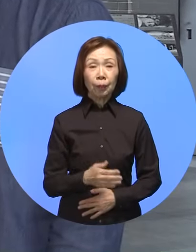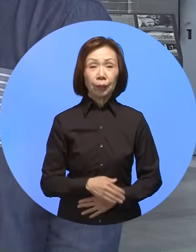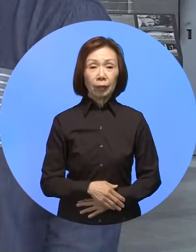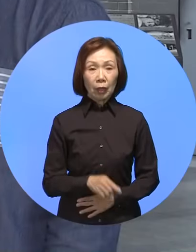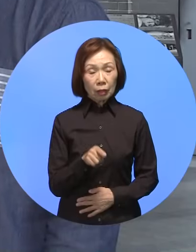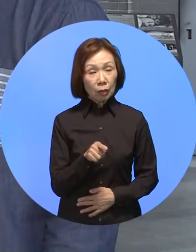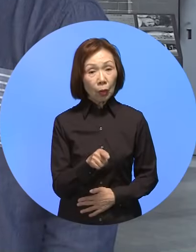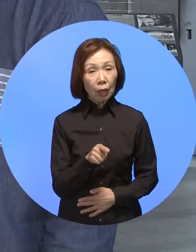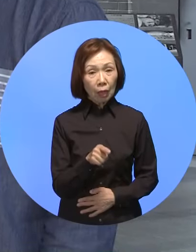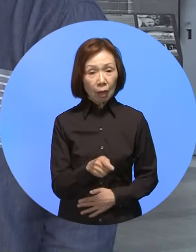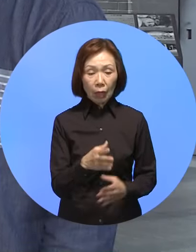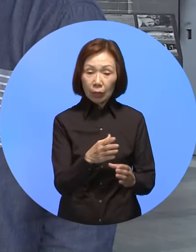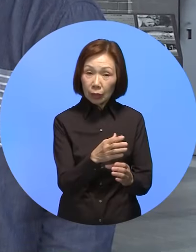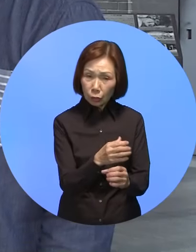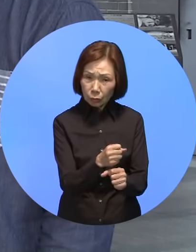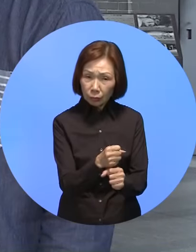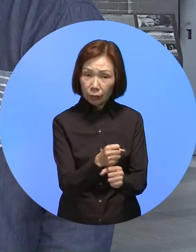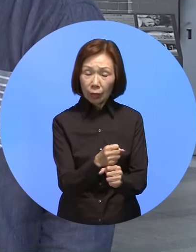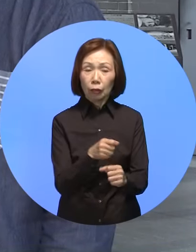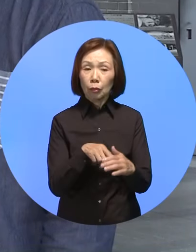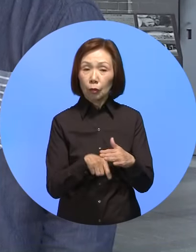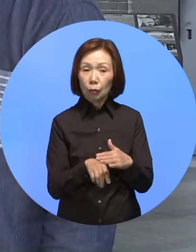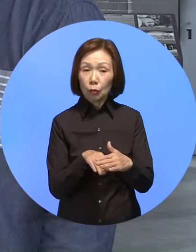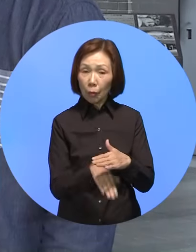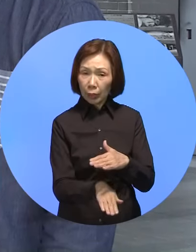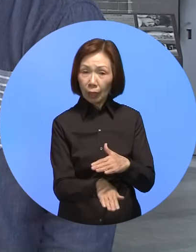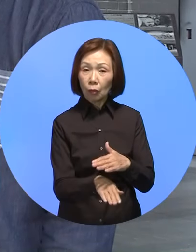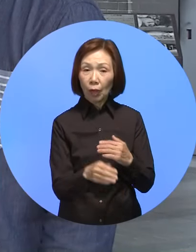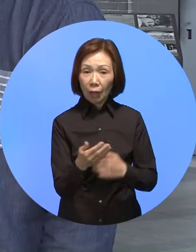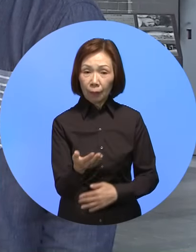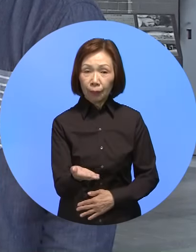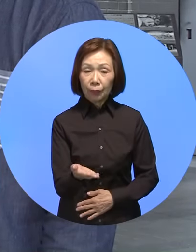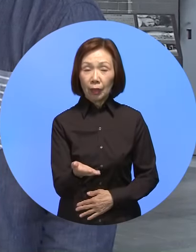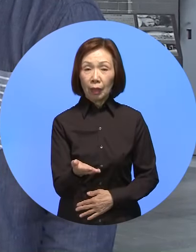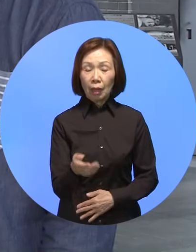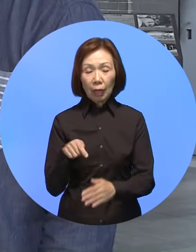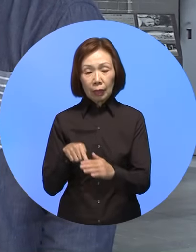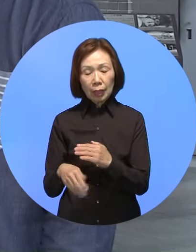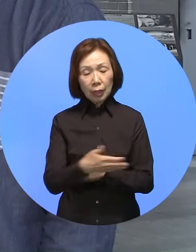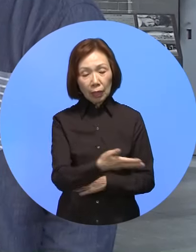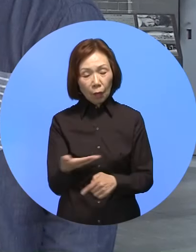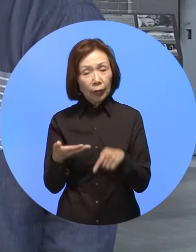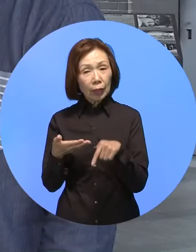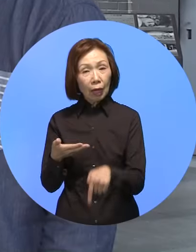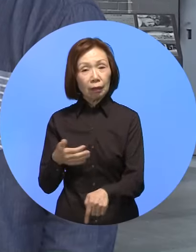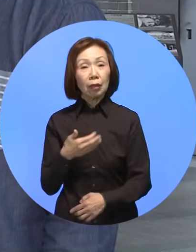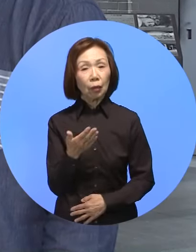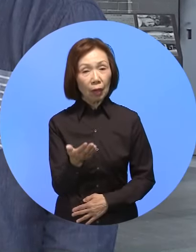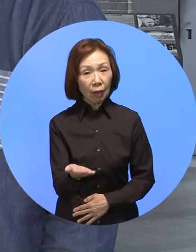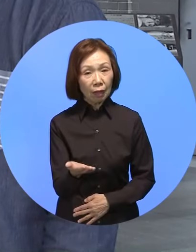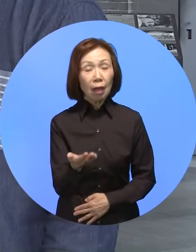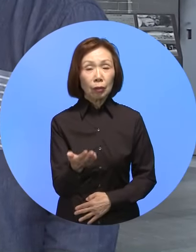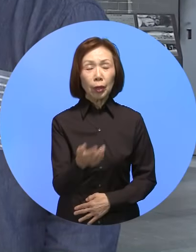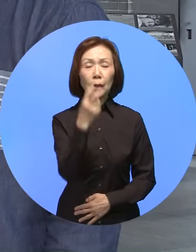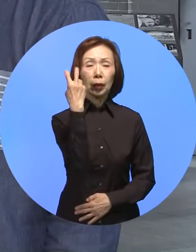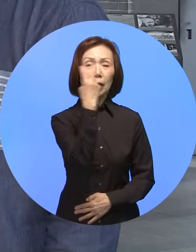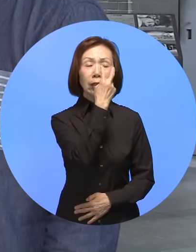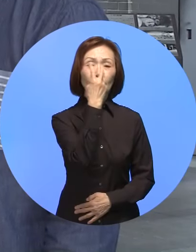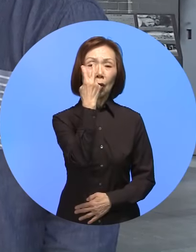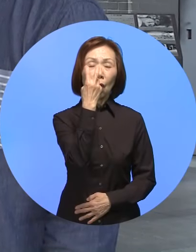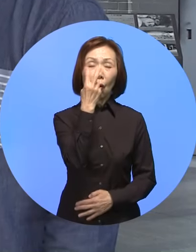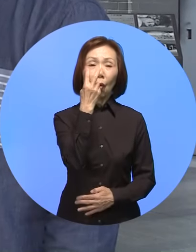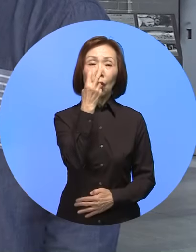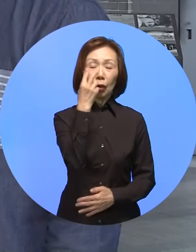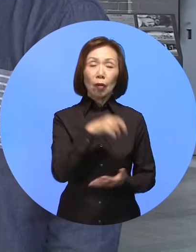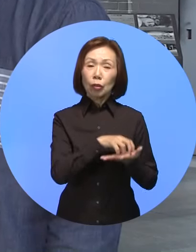それがいつ埋もれたのかどうして彼はに埋もれたのかそれを検証するのがとても難しい